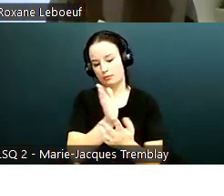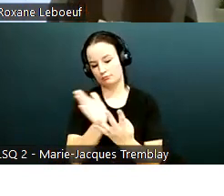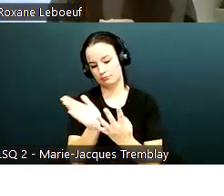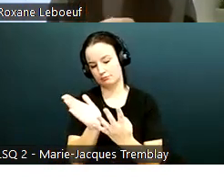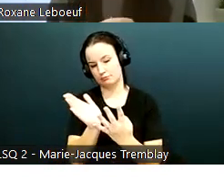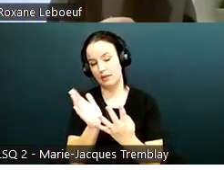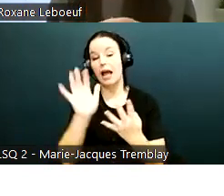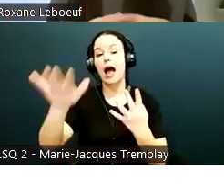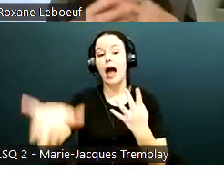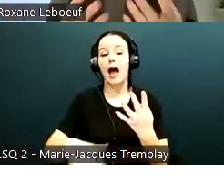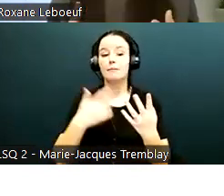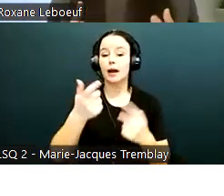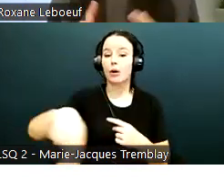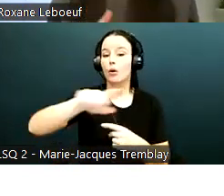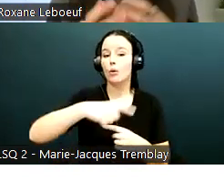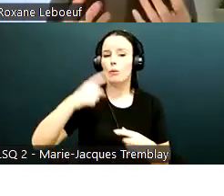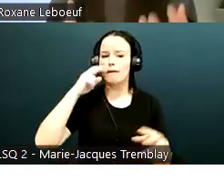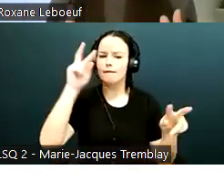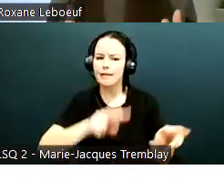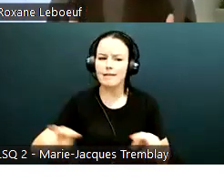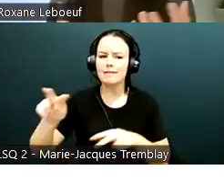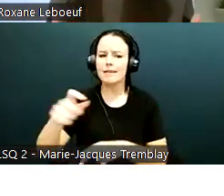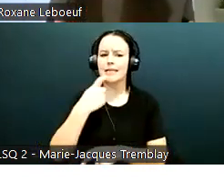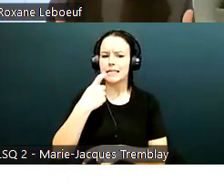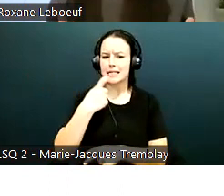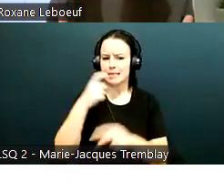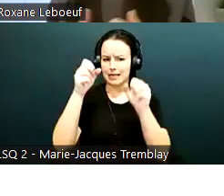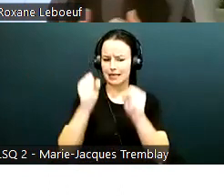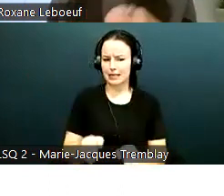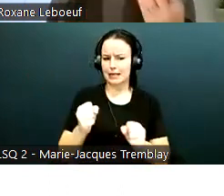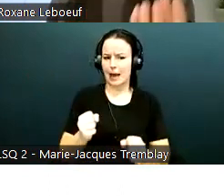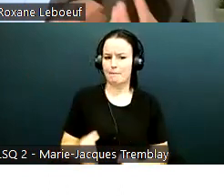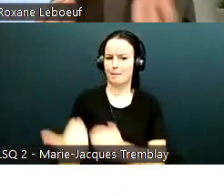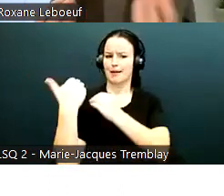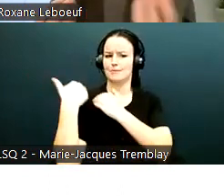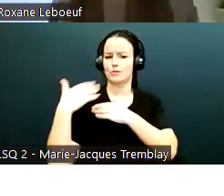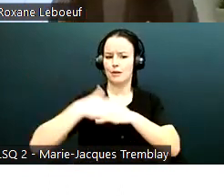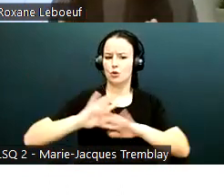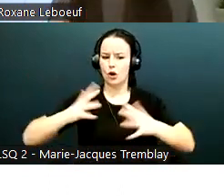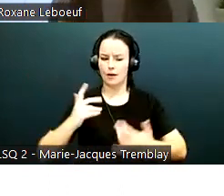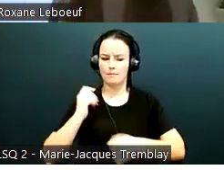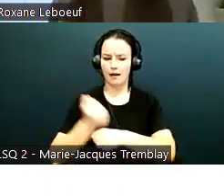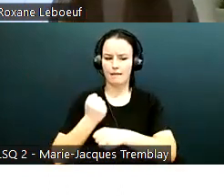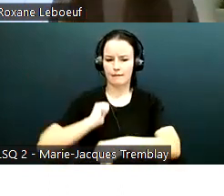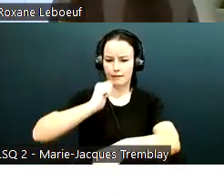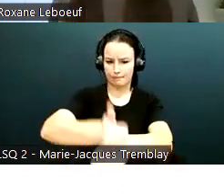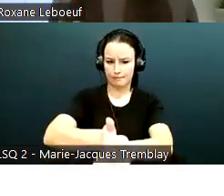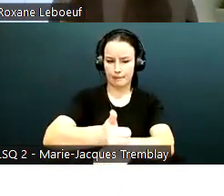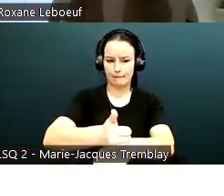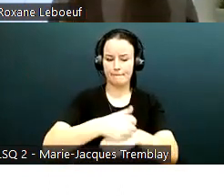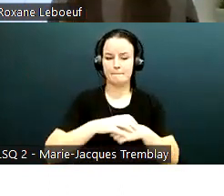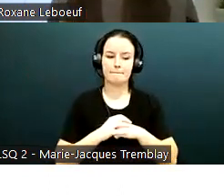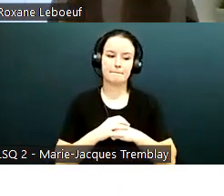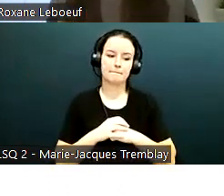les inviter à identifier qui pourrait jouer un rôle plus particulier dans la mise en œuvre de certains aspects du